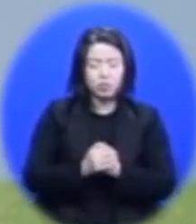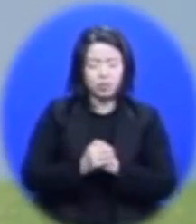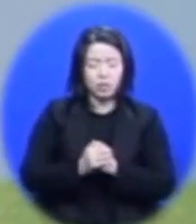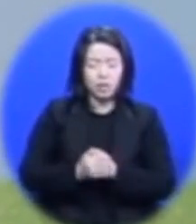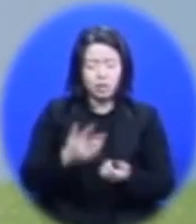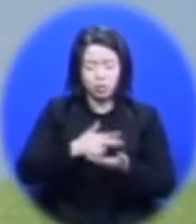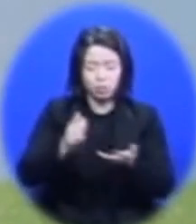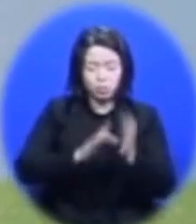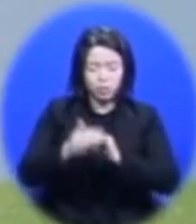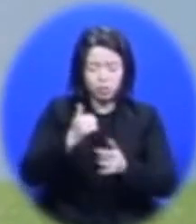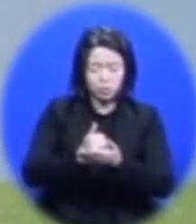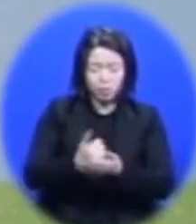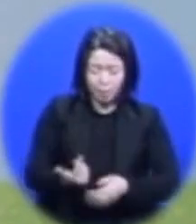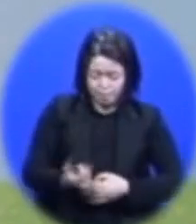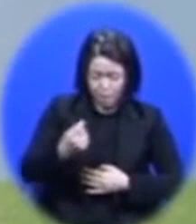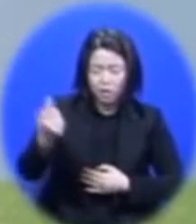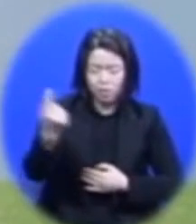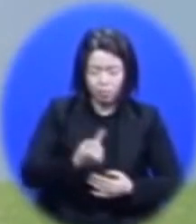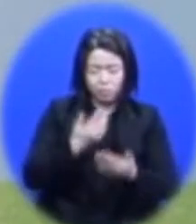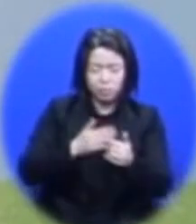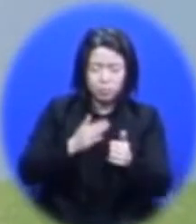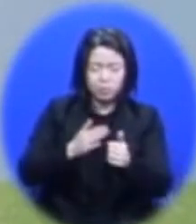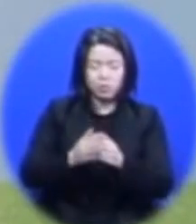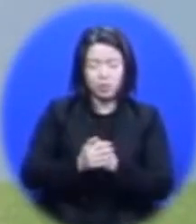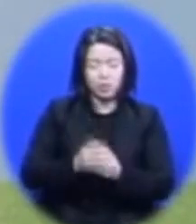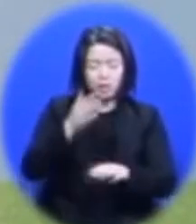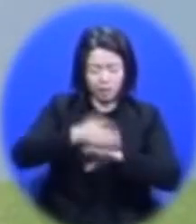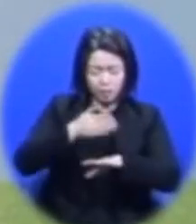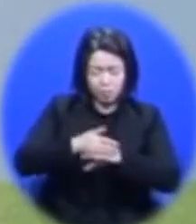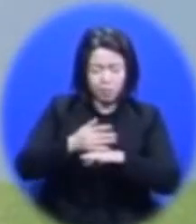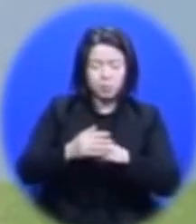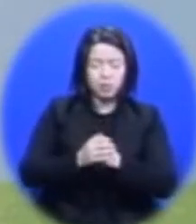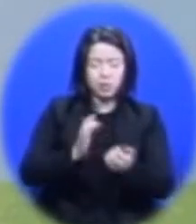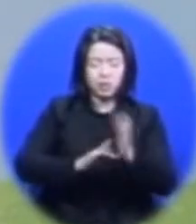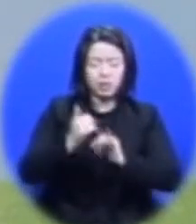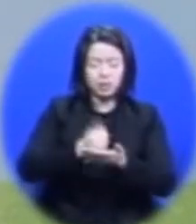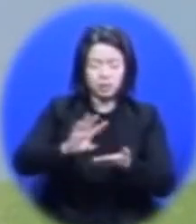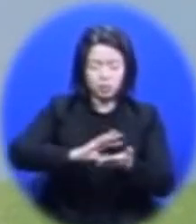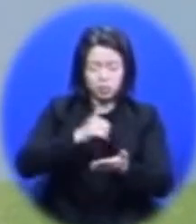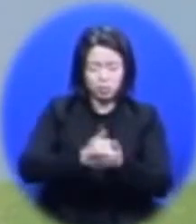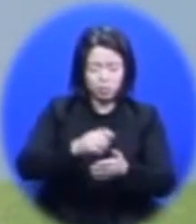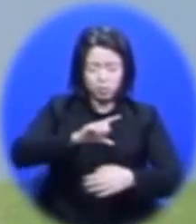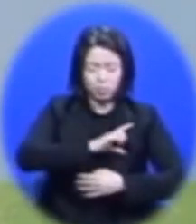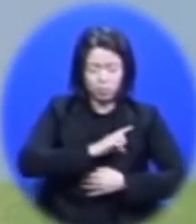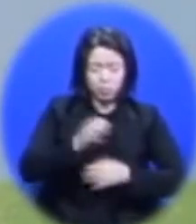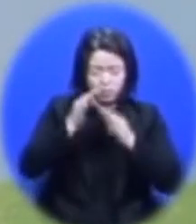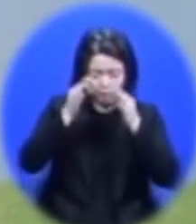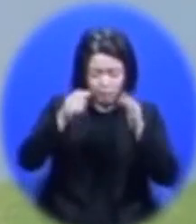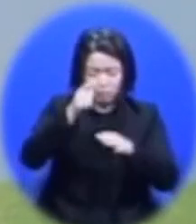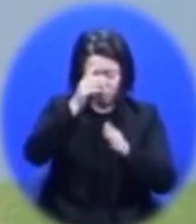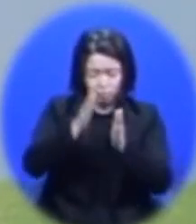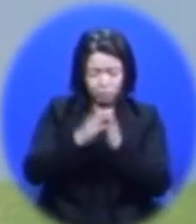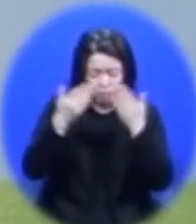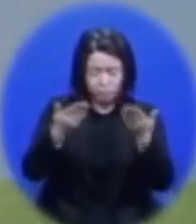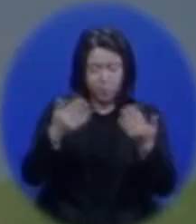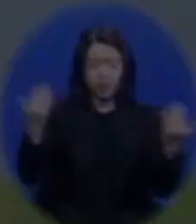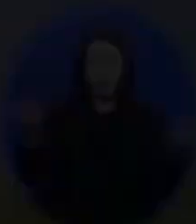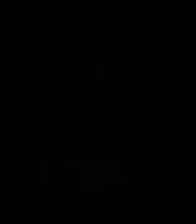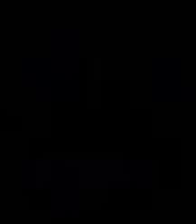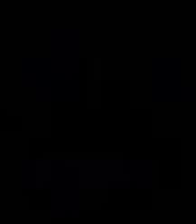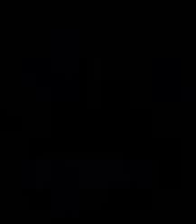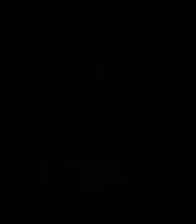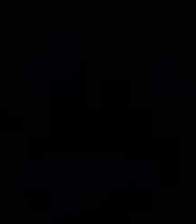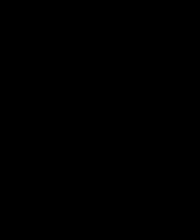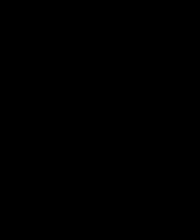주 예수님 속히 오시옵소서. 감사합니다. 예수 그리스도 이름으로 간절히 기도합니다. 아멘.